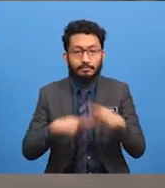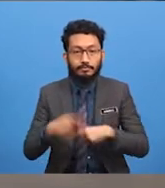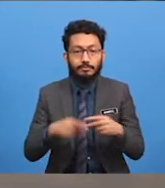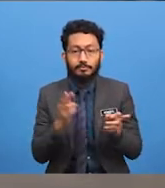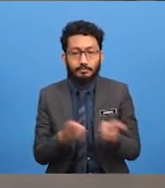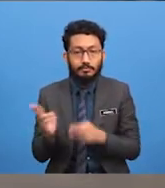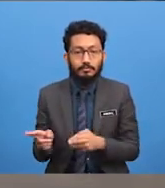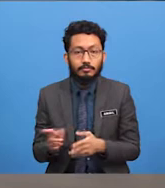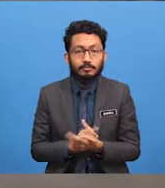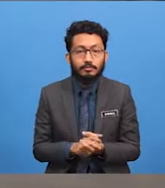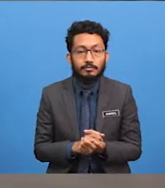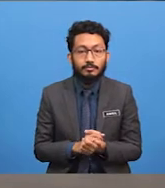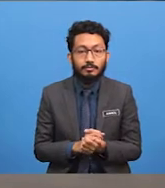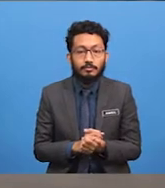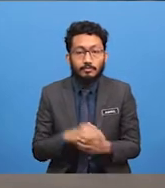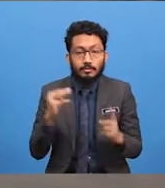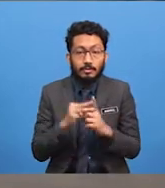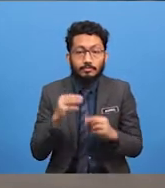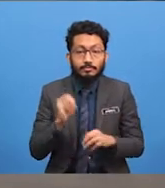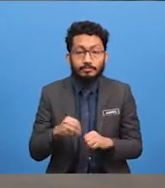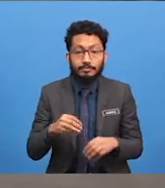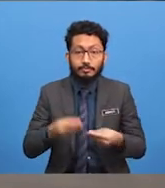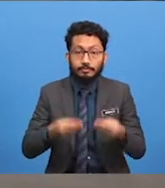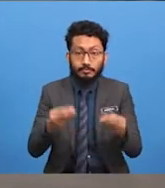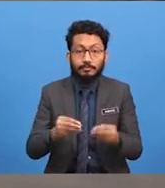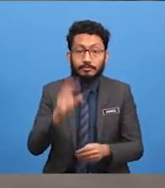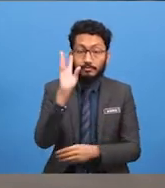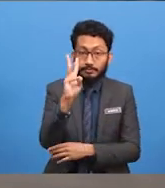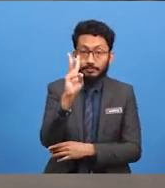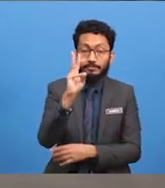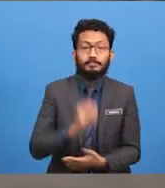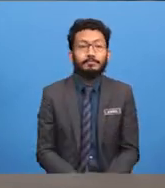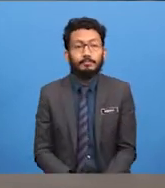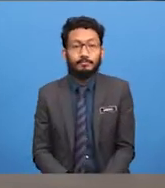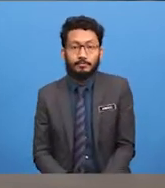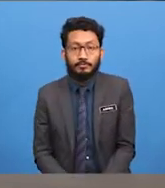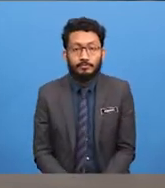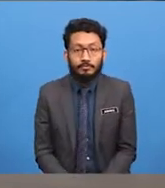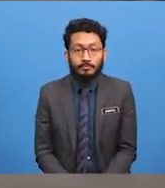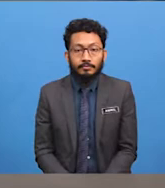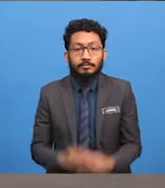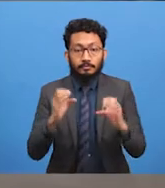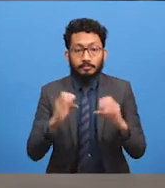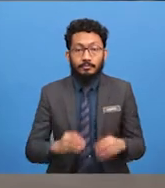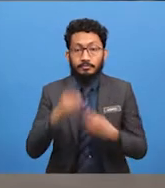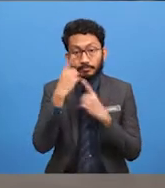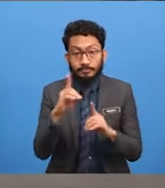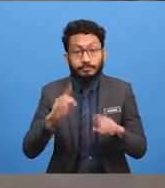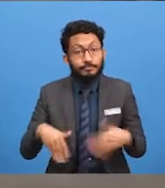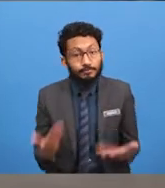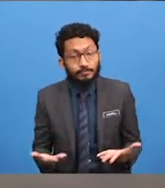perancangan. Markah yang diperuntukkan adalah 6 markah. Teknik menjawabnya adalah seperti